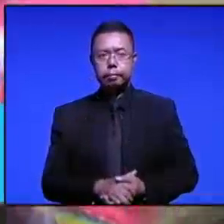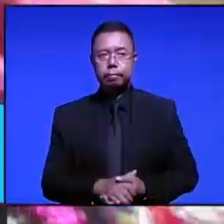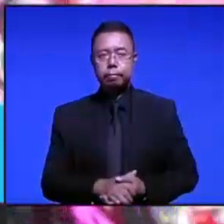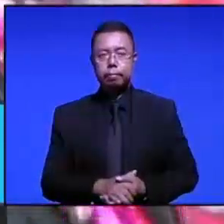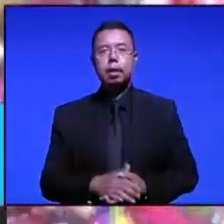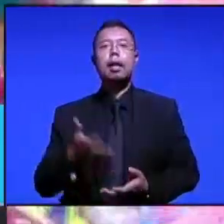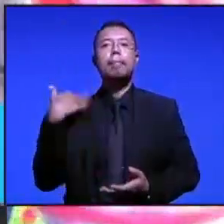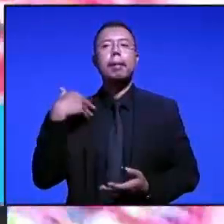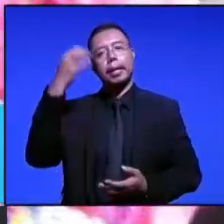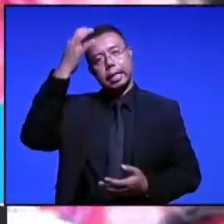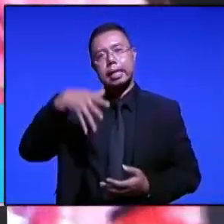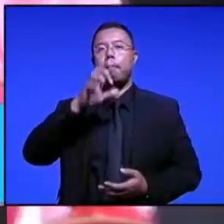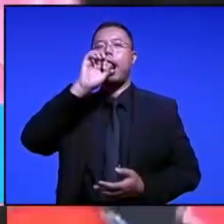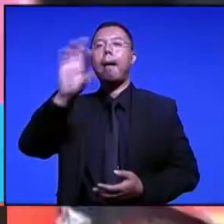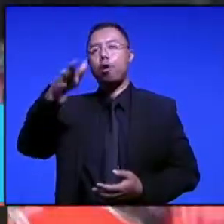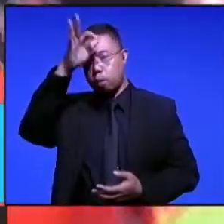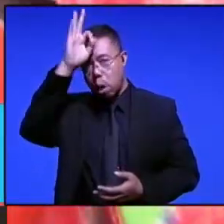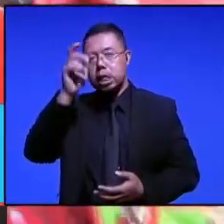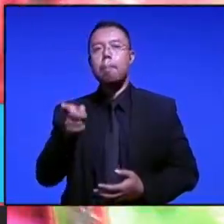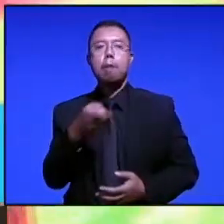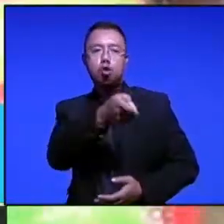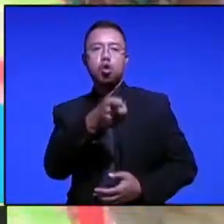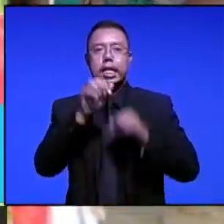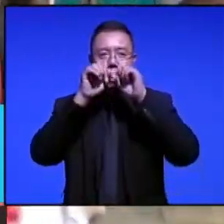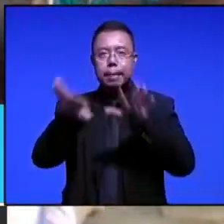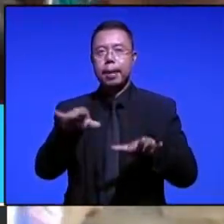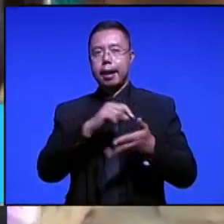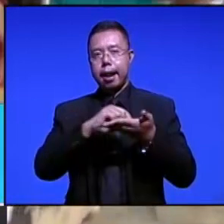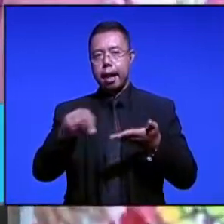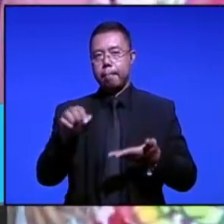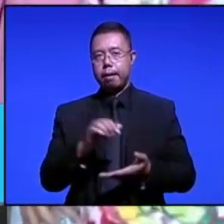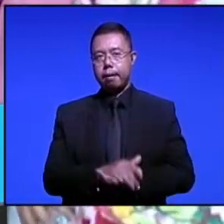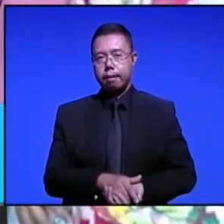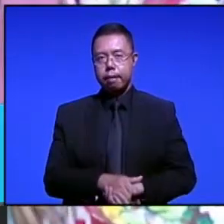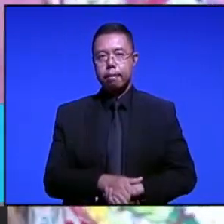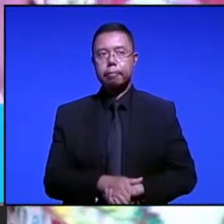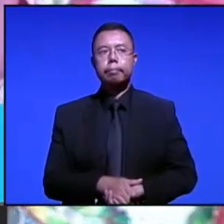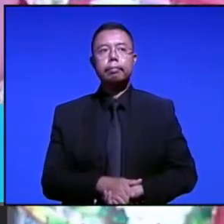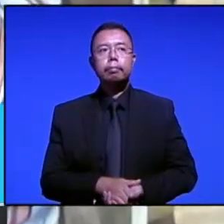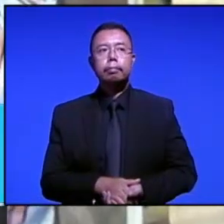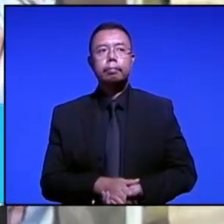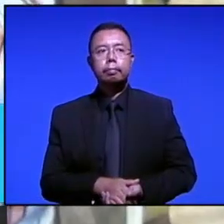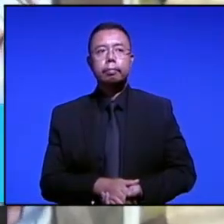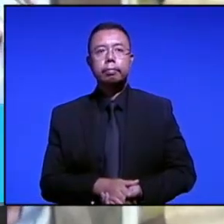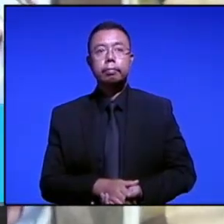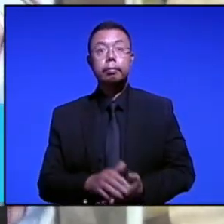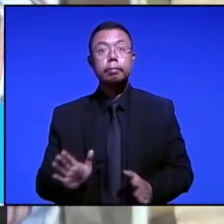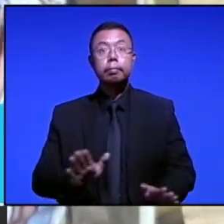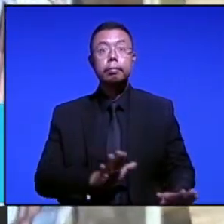Perangkat desa pun berencana melaporkan hal ini ke polisi atas tuduhan pencemaran nama baik. Dian Firmansyah, Purwakarta, Jawa Barat.